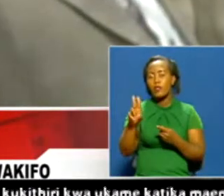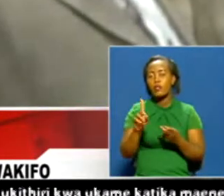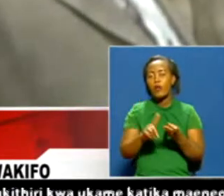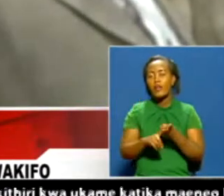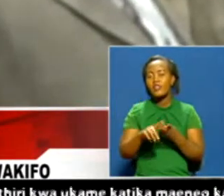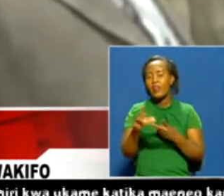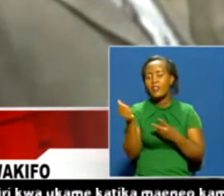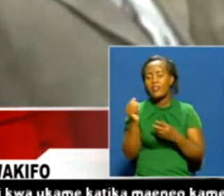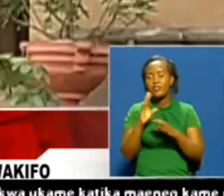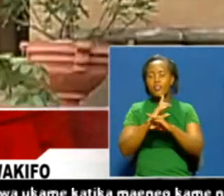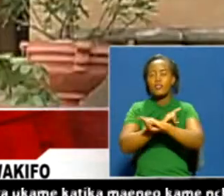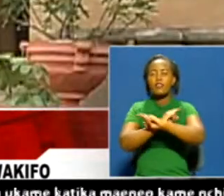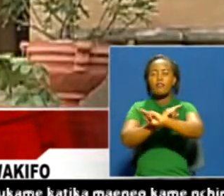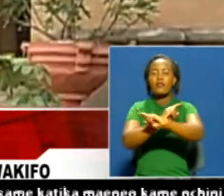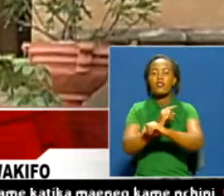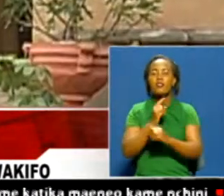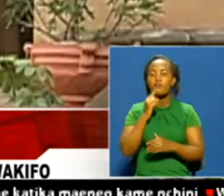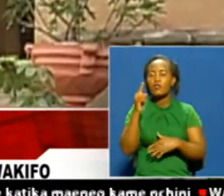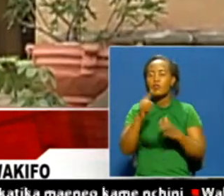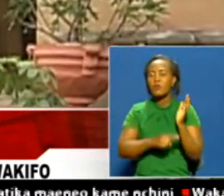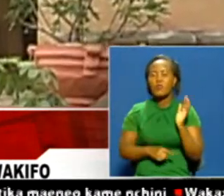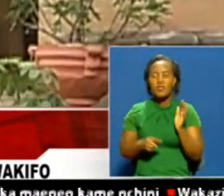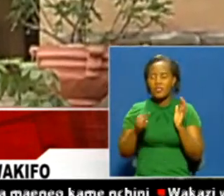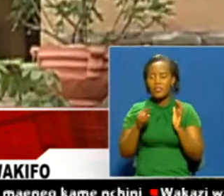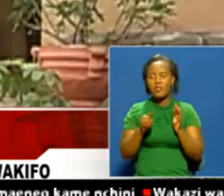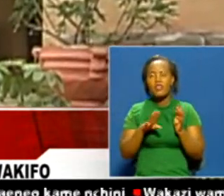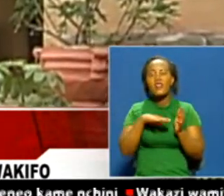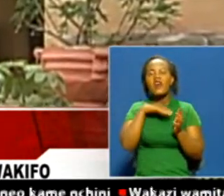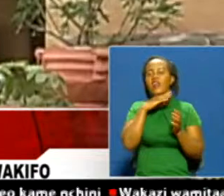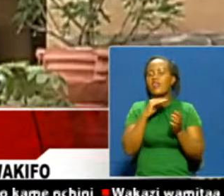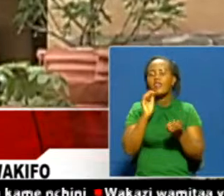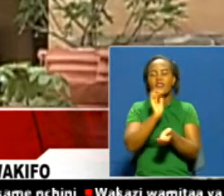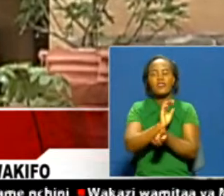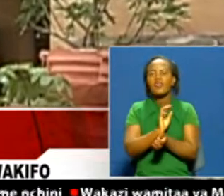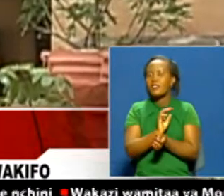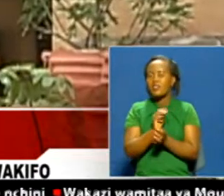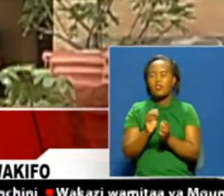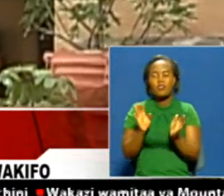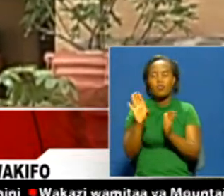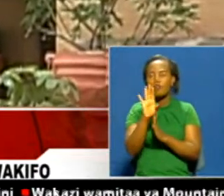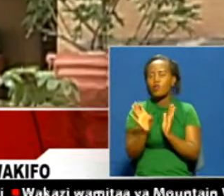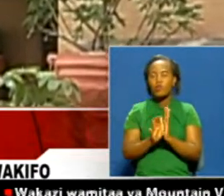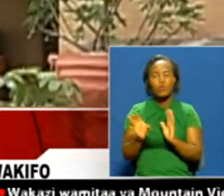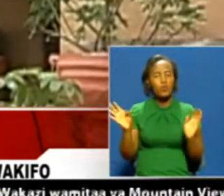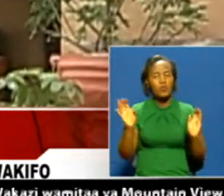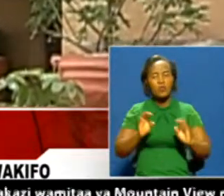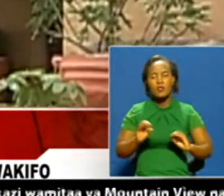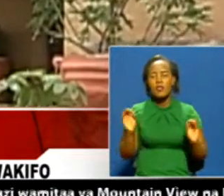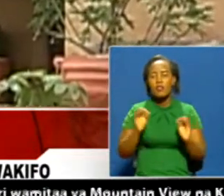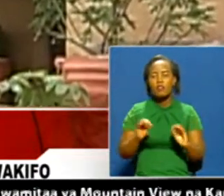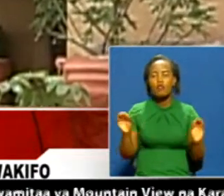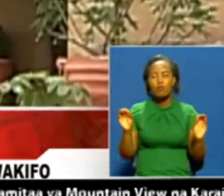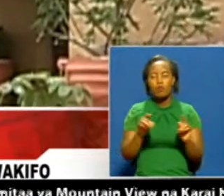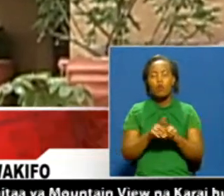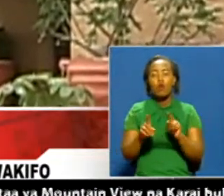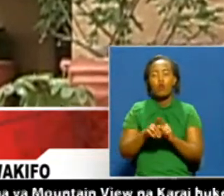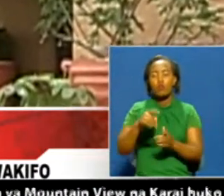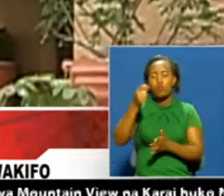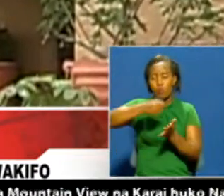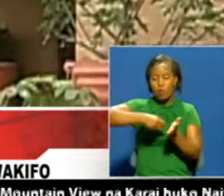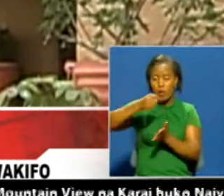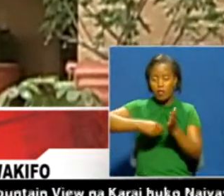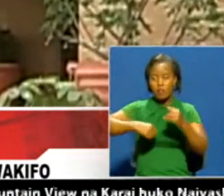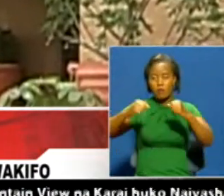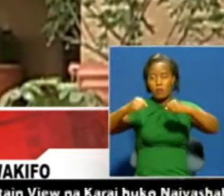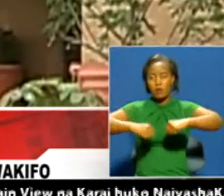walijitetea wakisema kwamba hukumu ya kifo dhidi yao ilikiuka katiba na mikataba ya kimataifa iliyotiwa saini na Kenya.